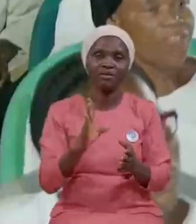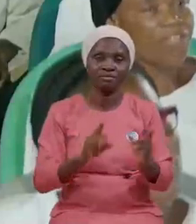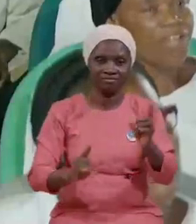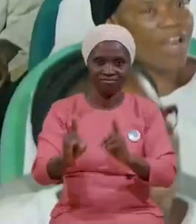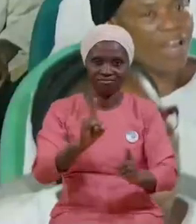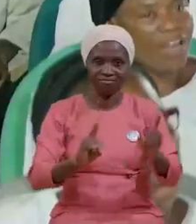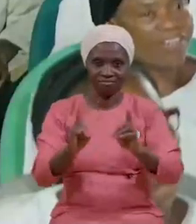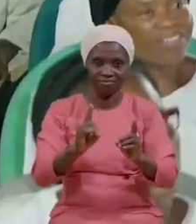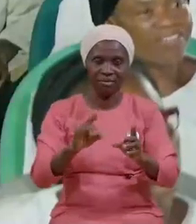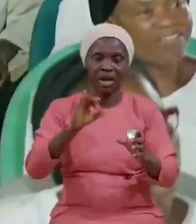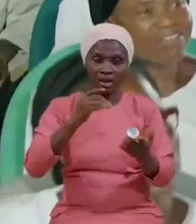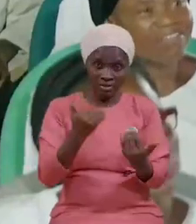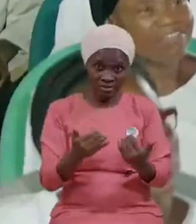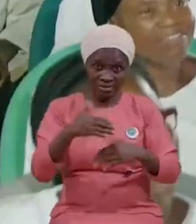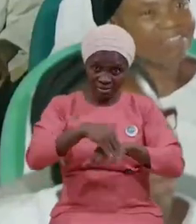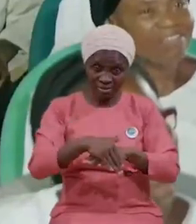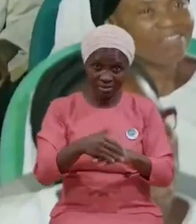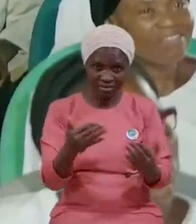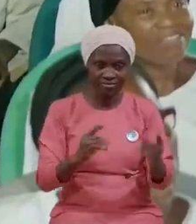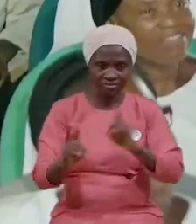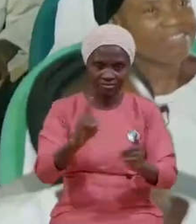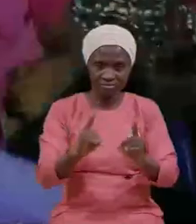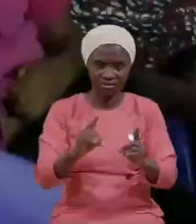Dis-le, je crois en Dieu.